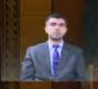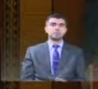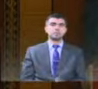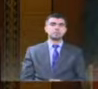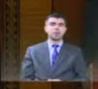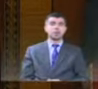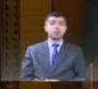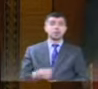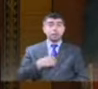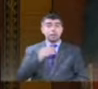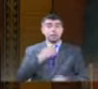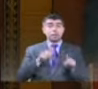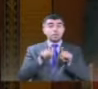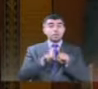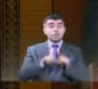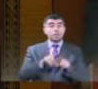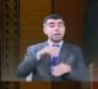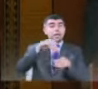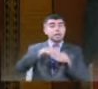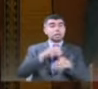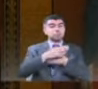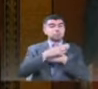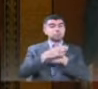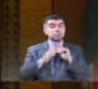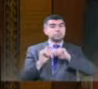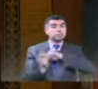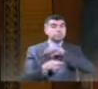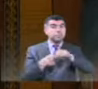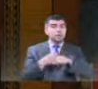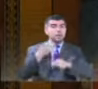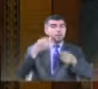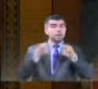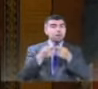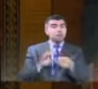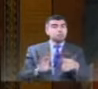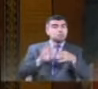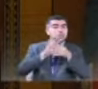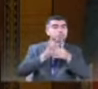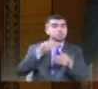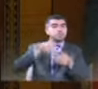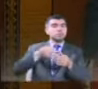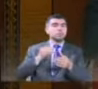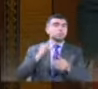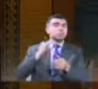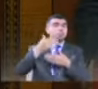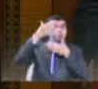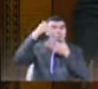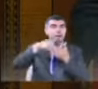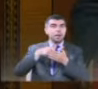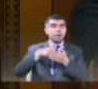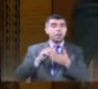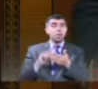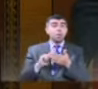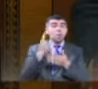نعتبر في الفريق الحركي موضوع الشراكات مع المؤسسات الدولية دورة هينية، خصوصا أن المغرب